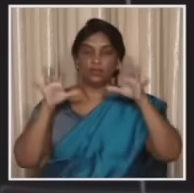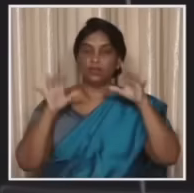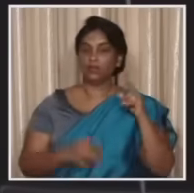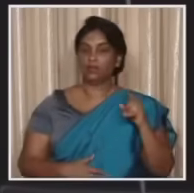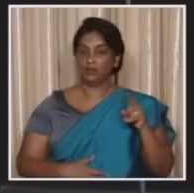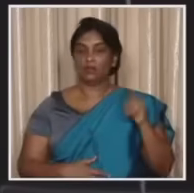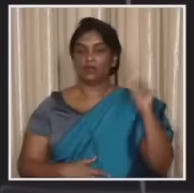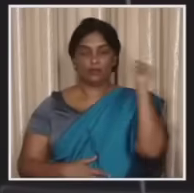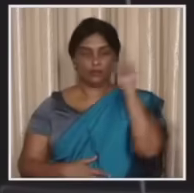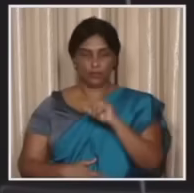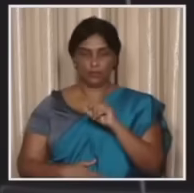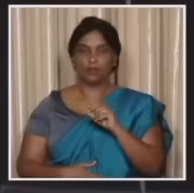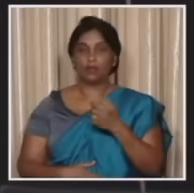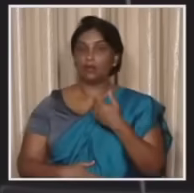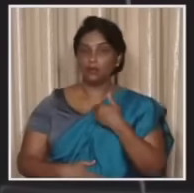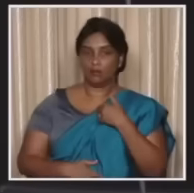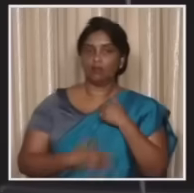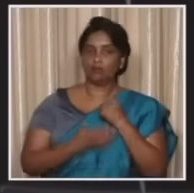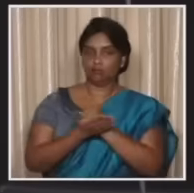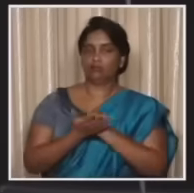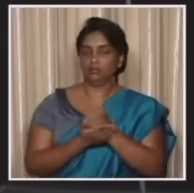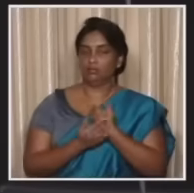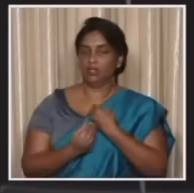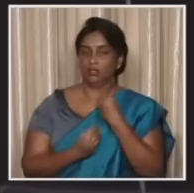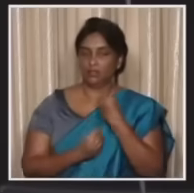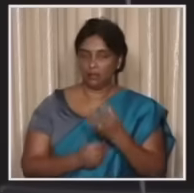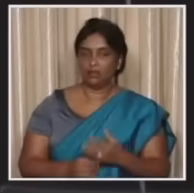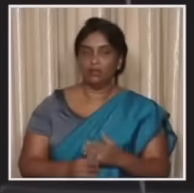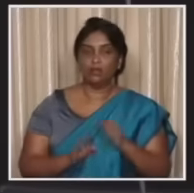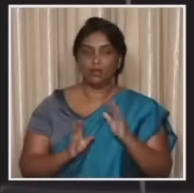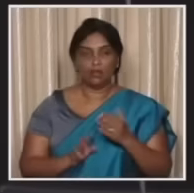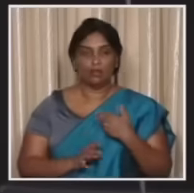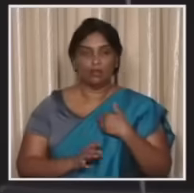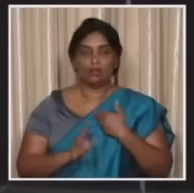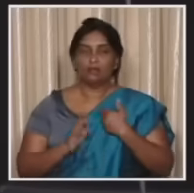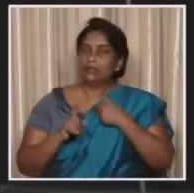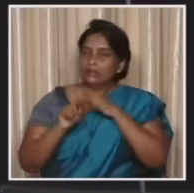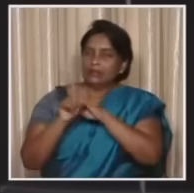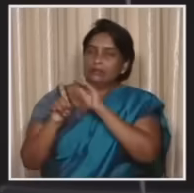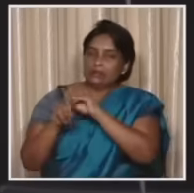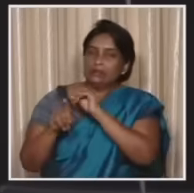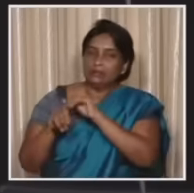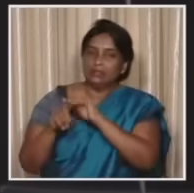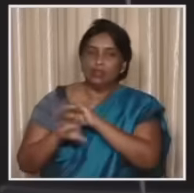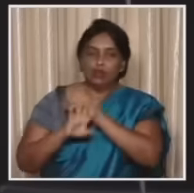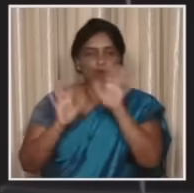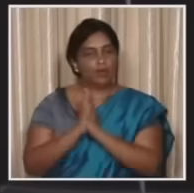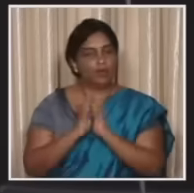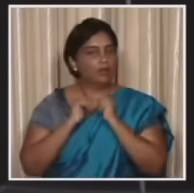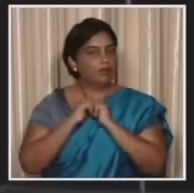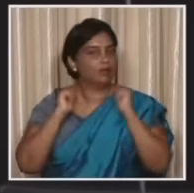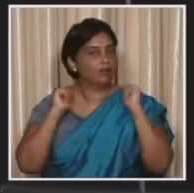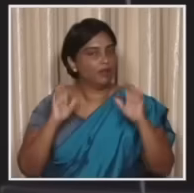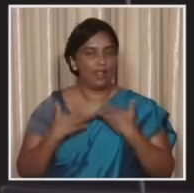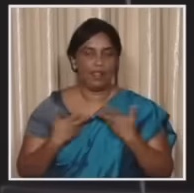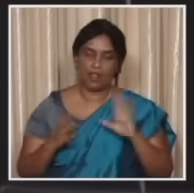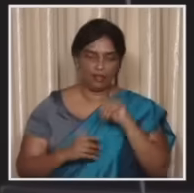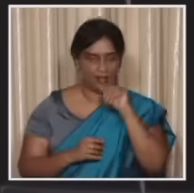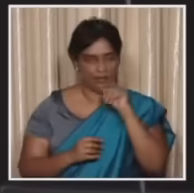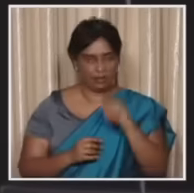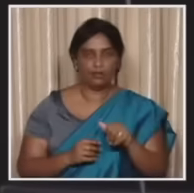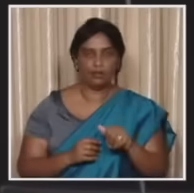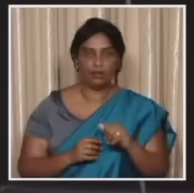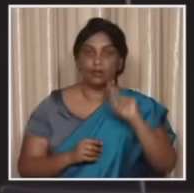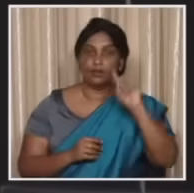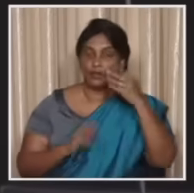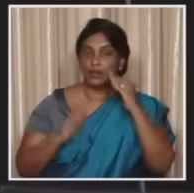එතුමා ඇවිල්ලා කිව්වා මම මේ ටික ඉවර කරලා දෙන්නම් කියලා. හැබැයි මමත් පස්සෙන් පන්නලා ඔක්කොම කරගත්තා. නැහැ කියන්නේ නැහැ.